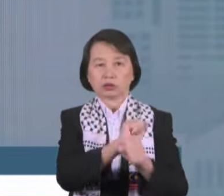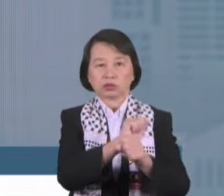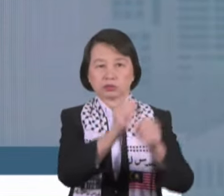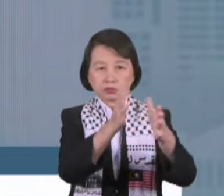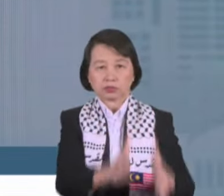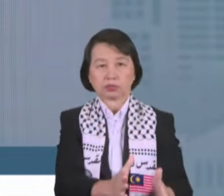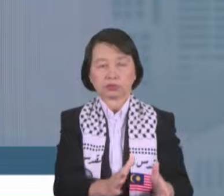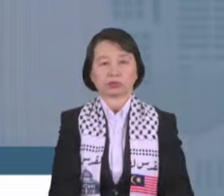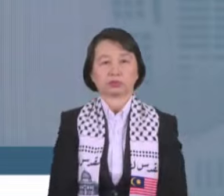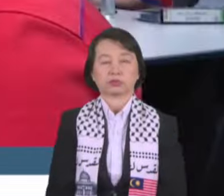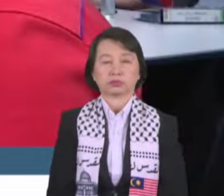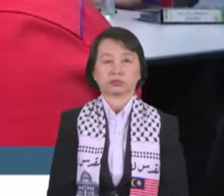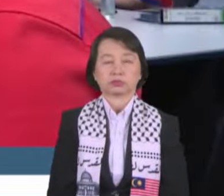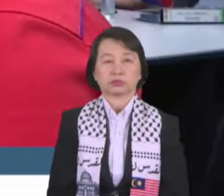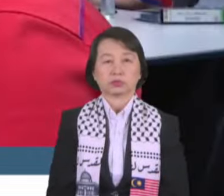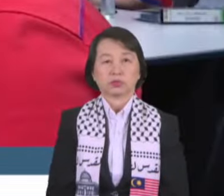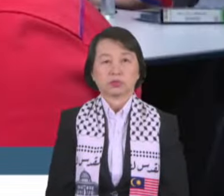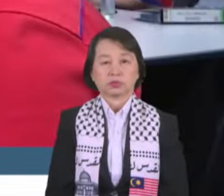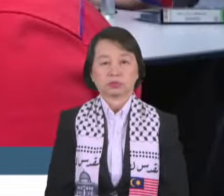pekerja.